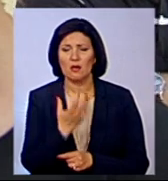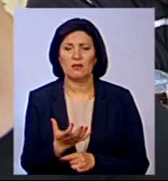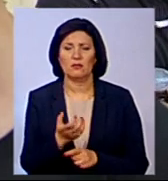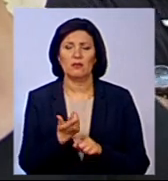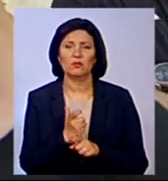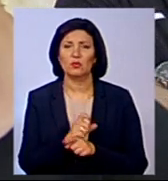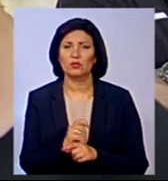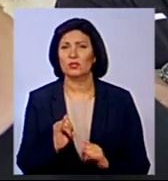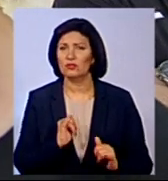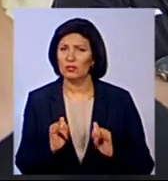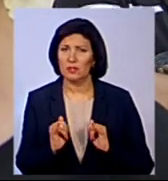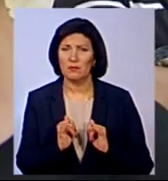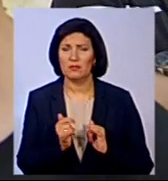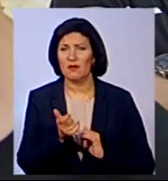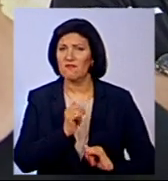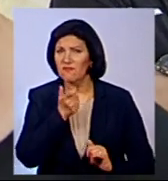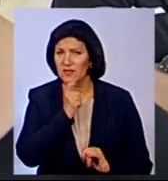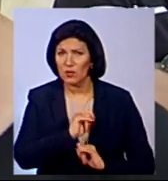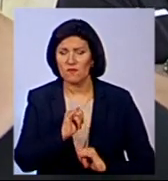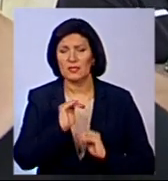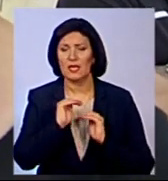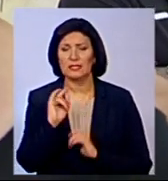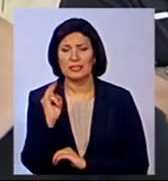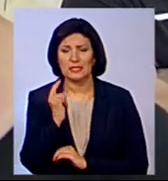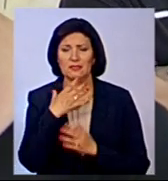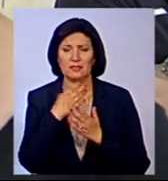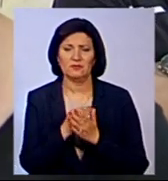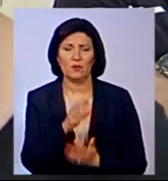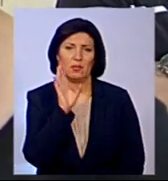дуже чемна, вихована дитина своєї мами.